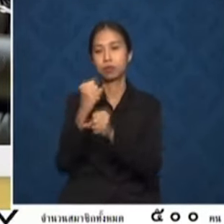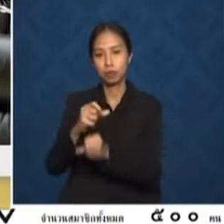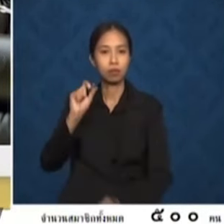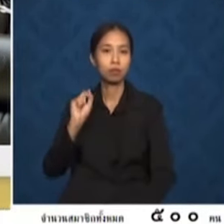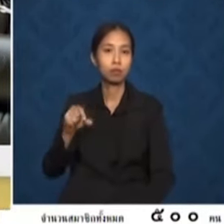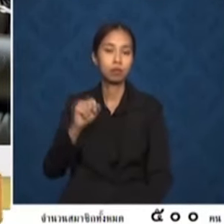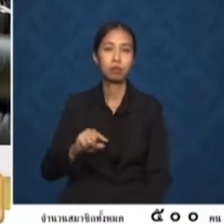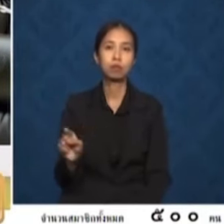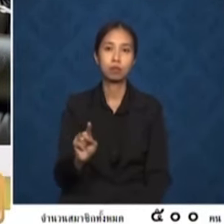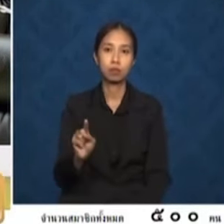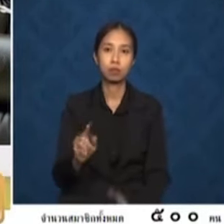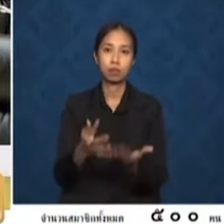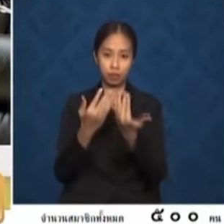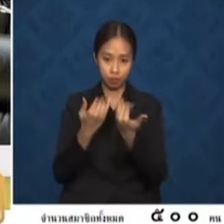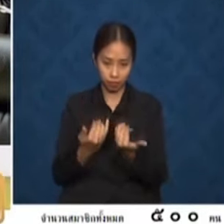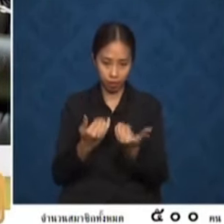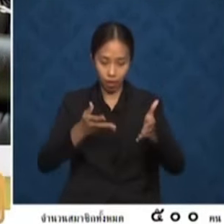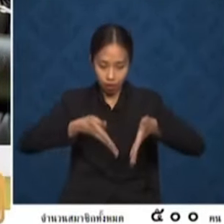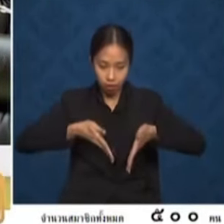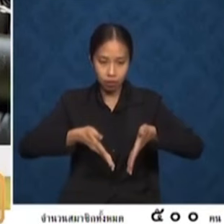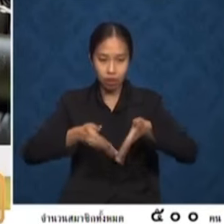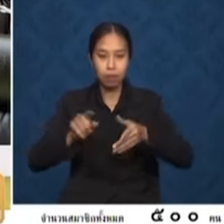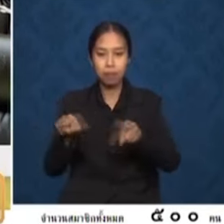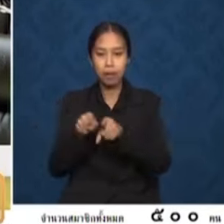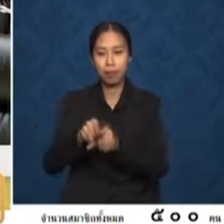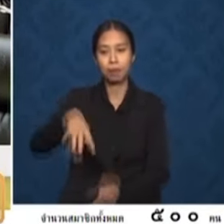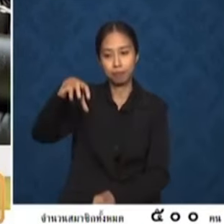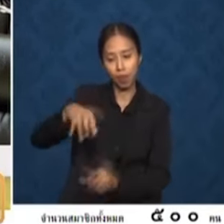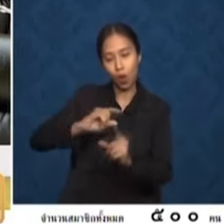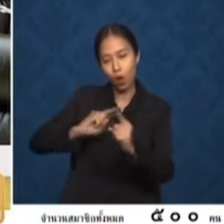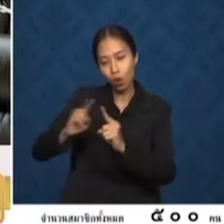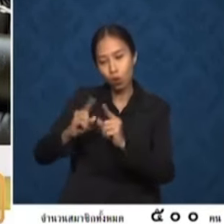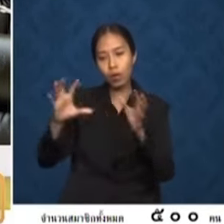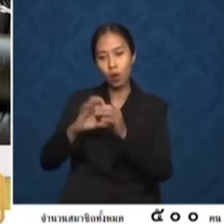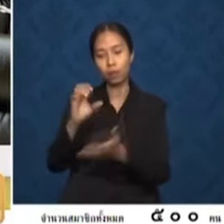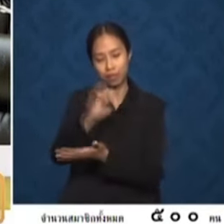ก็คือพื้นที่ปลอดภัยในการพูดคุยในเรื่องสถาบันพระมหากษัตริย์